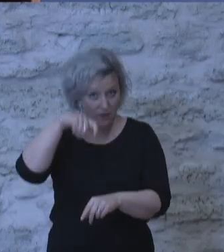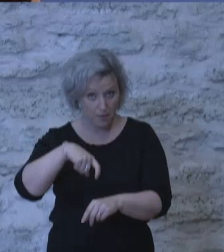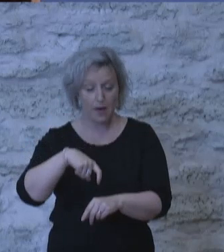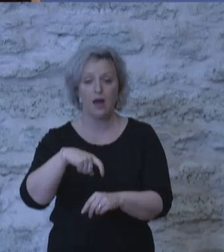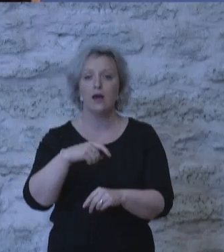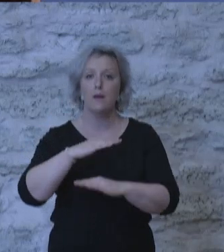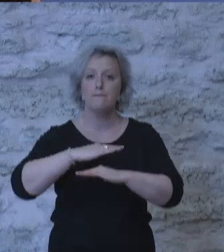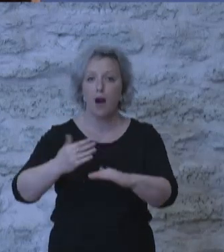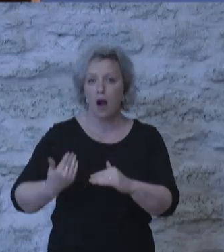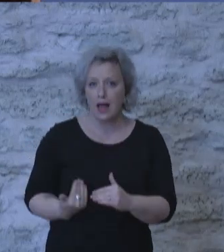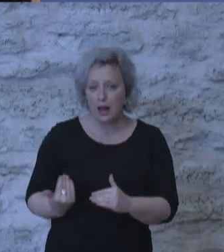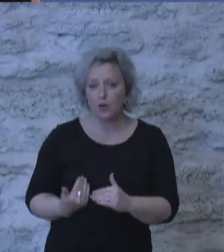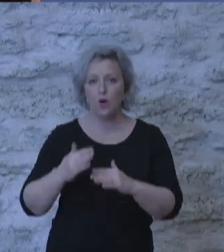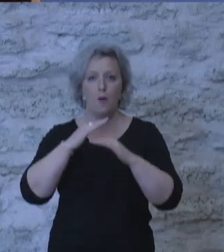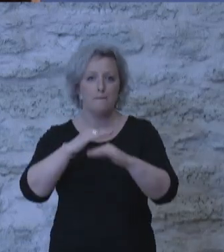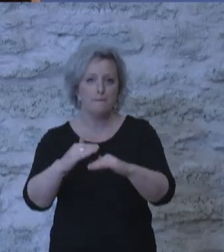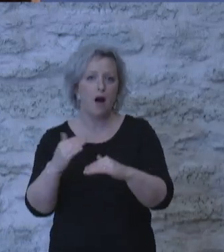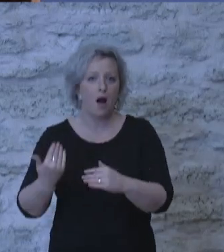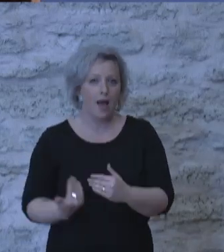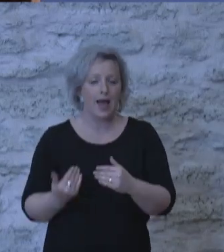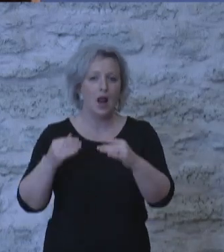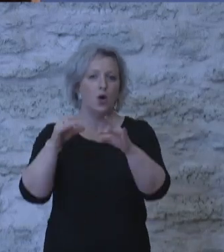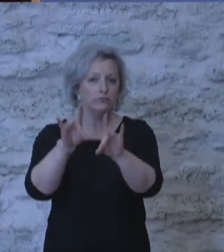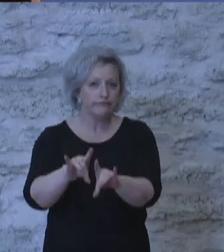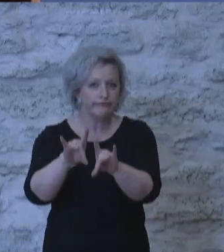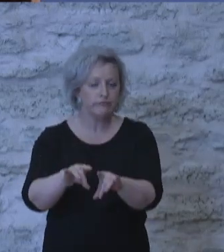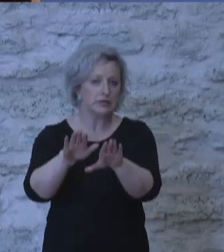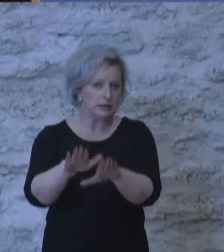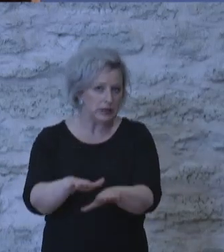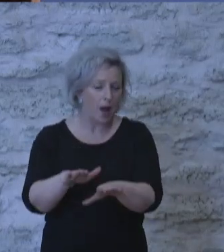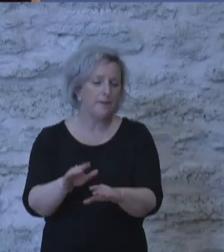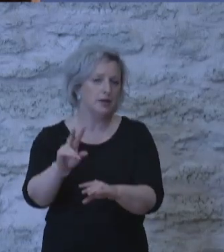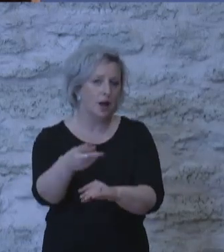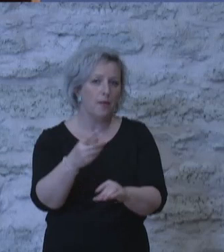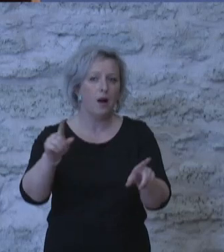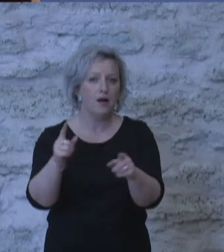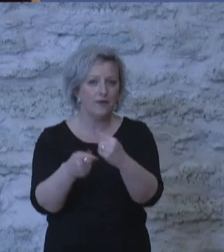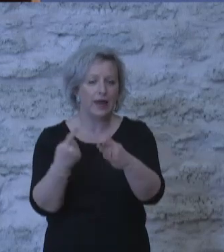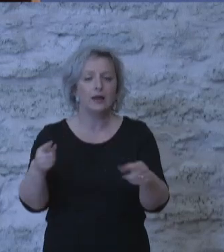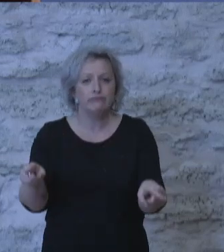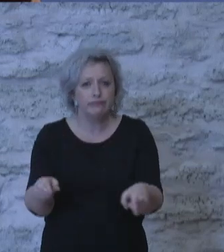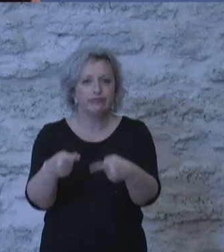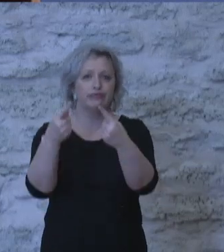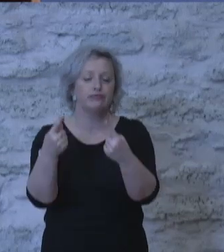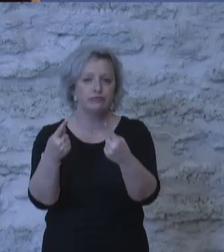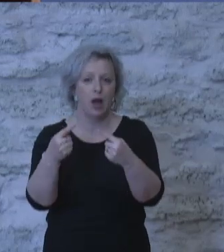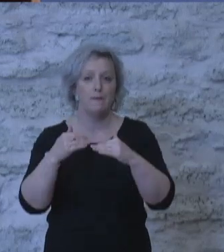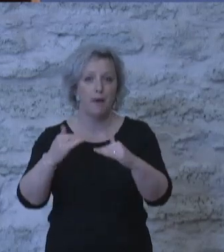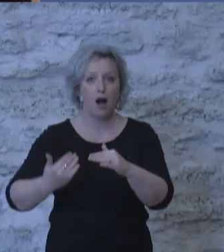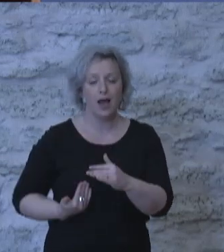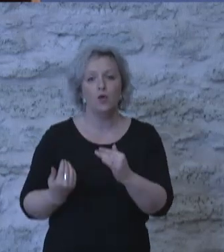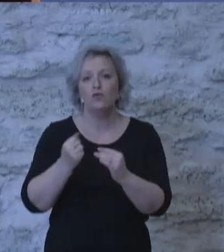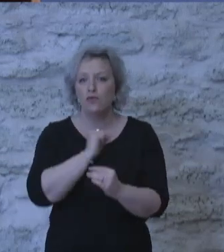ja maailu säilimine ja mitte ainult säilimine, vaid edenemine vajab senisest